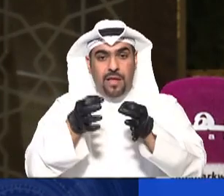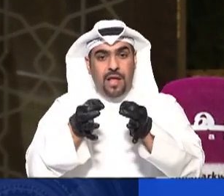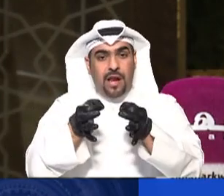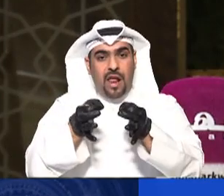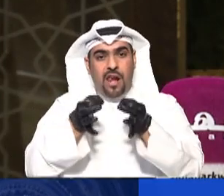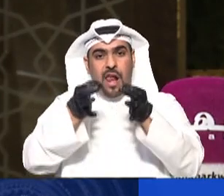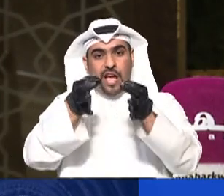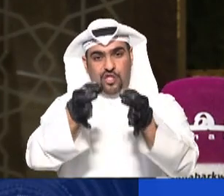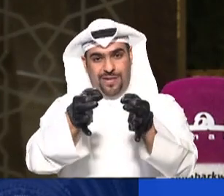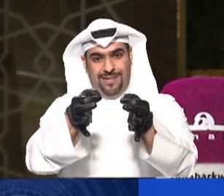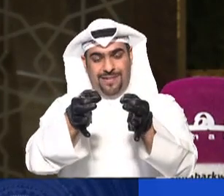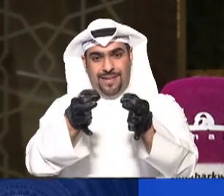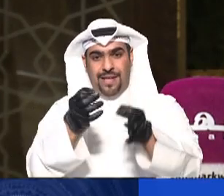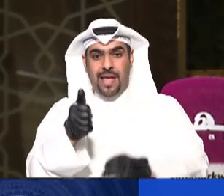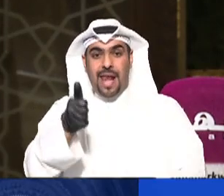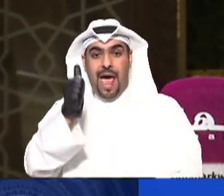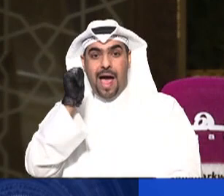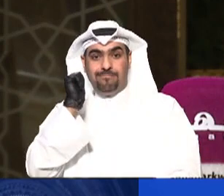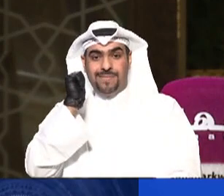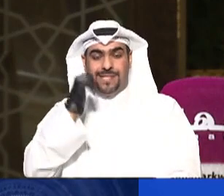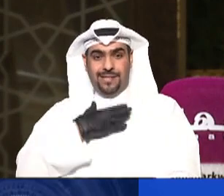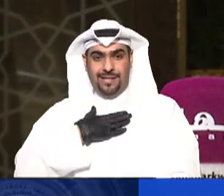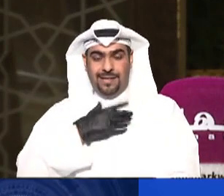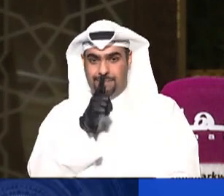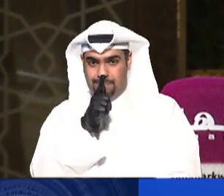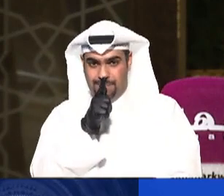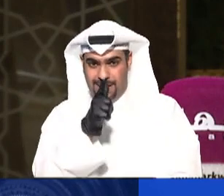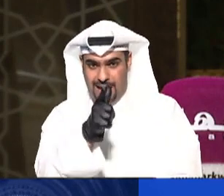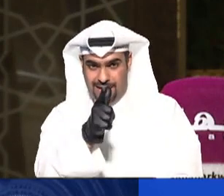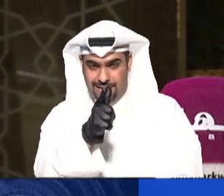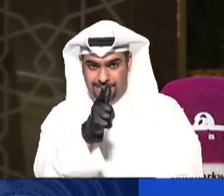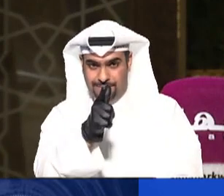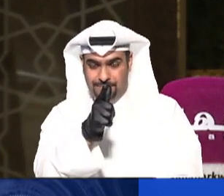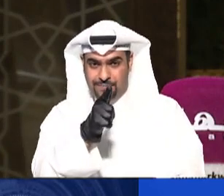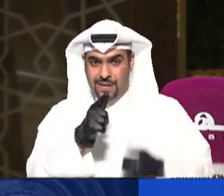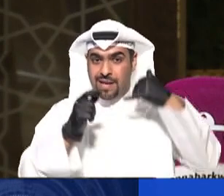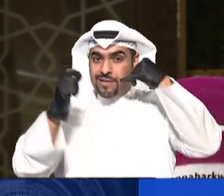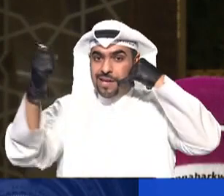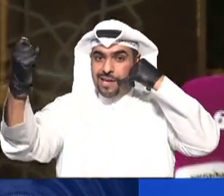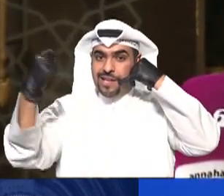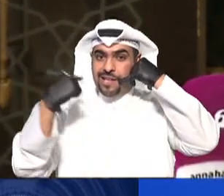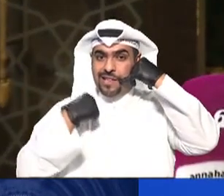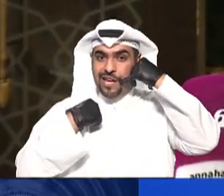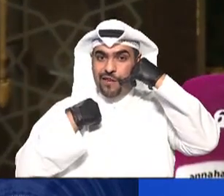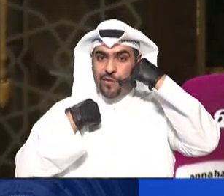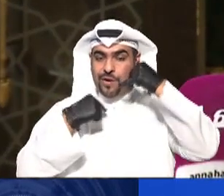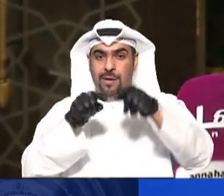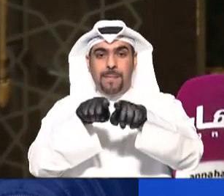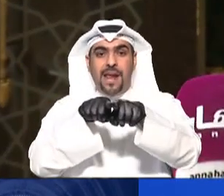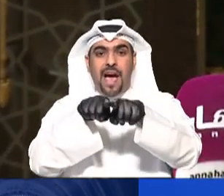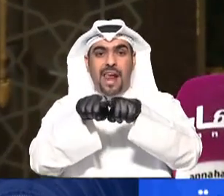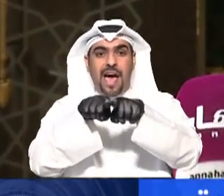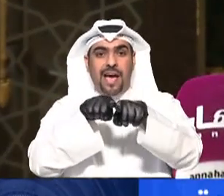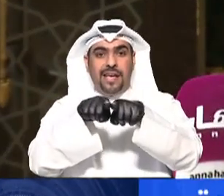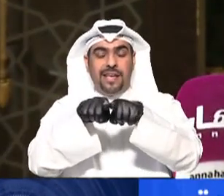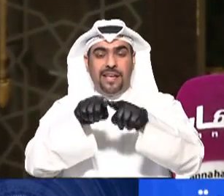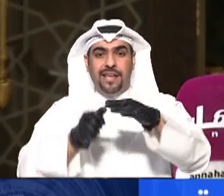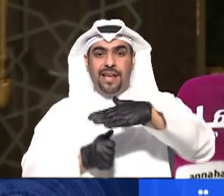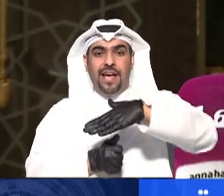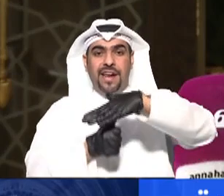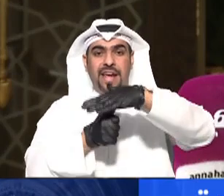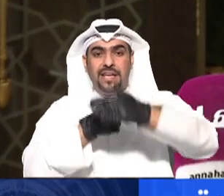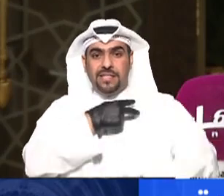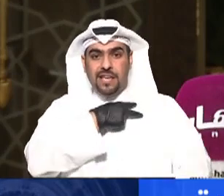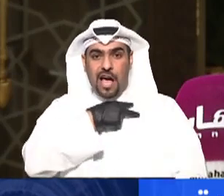أعلنت وأخبرت الجميع يوم أمس بعد أن تلقيت اتصال هاتفي من أخي الفاضل سمو رئيس مجلس